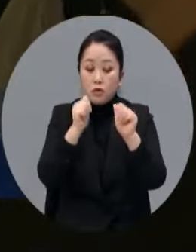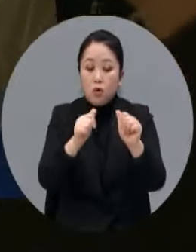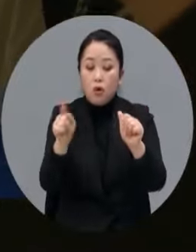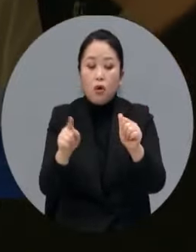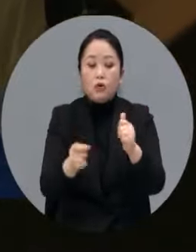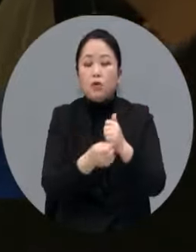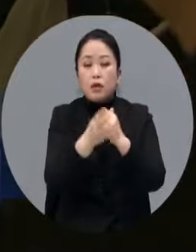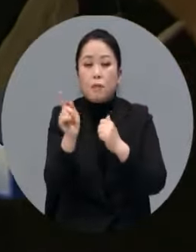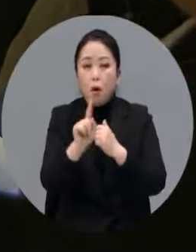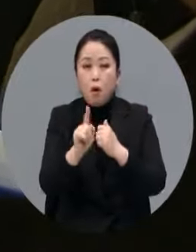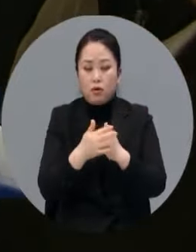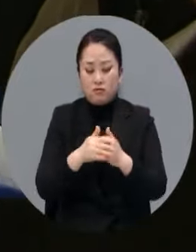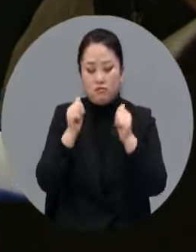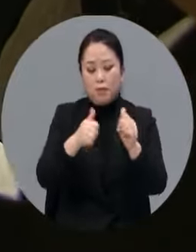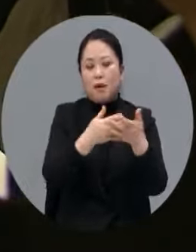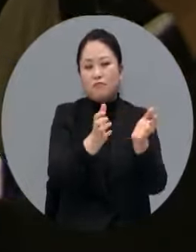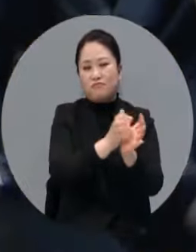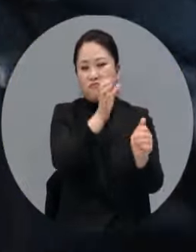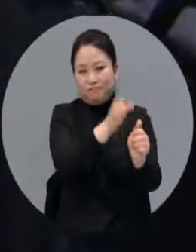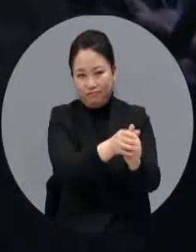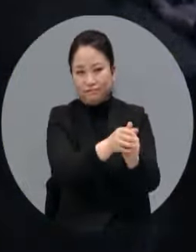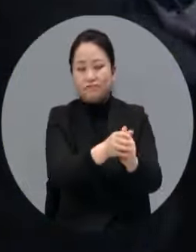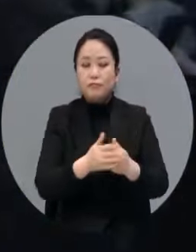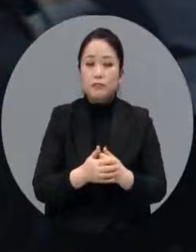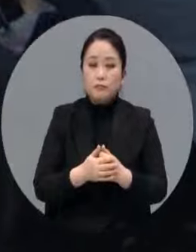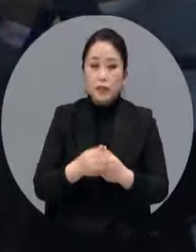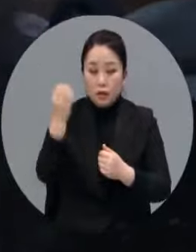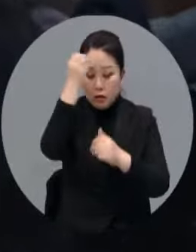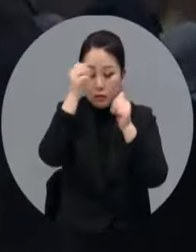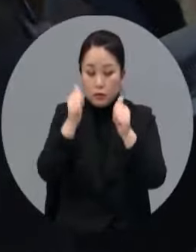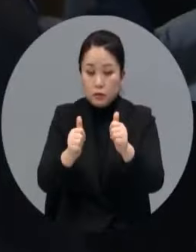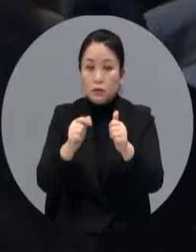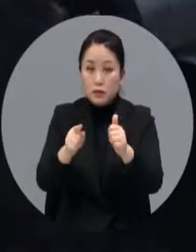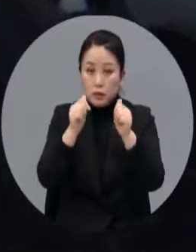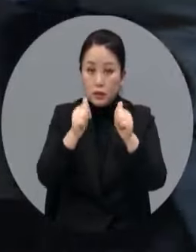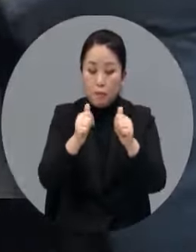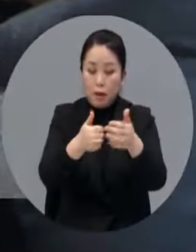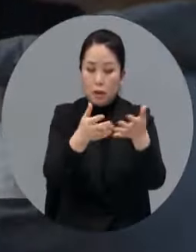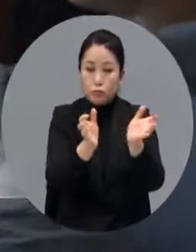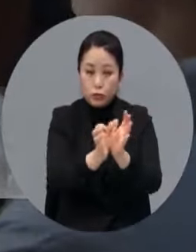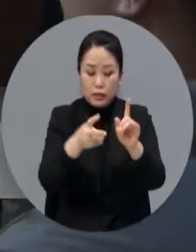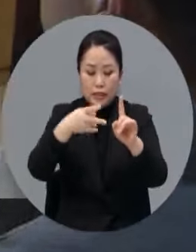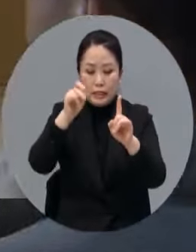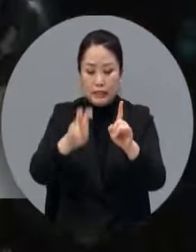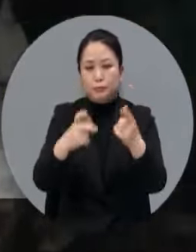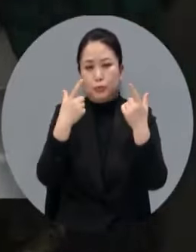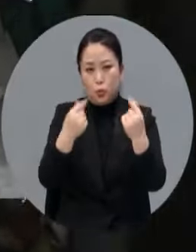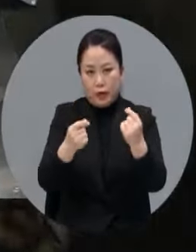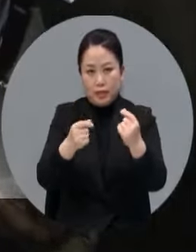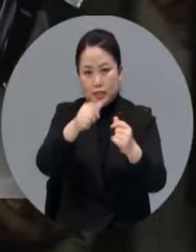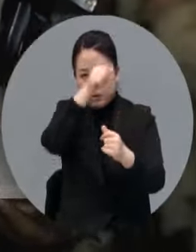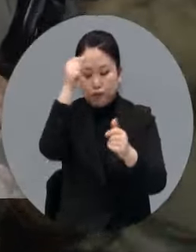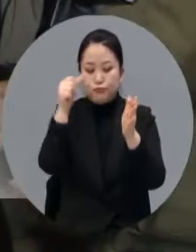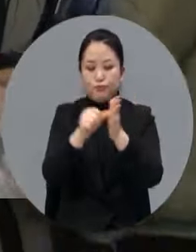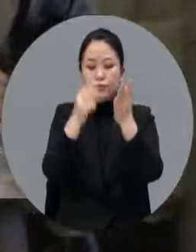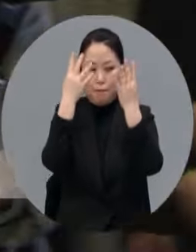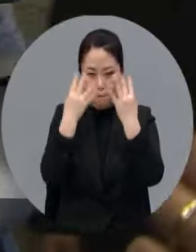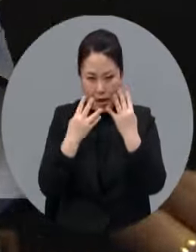부분은 재판부에서 판단할 문제인 것 같습니다. 항소심 재판부의 판단은 1심과 마찬가지로